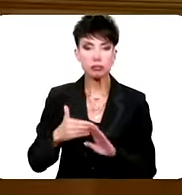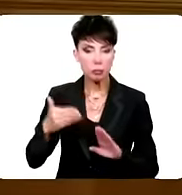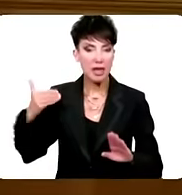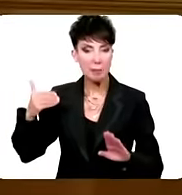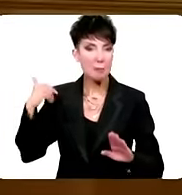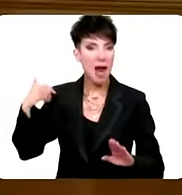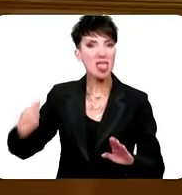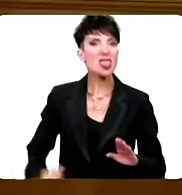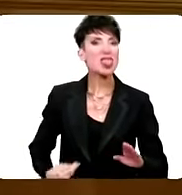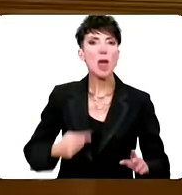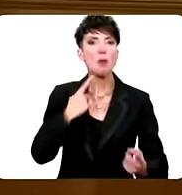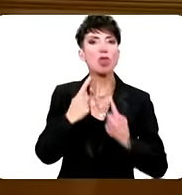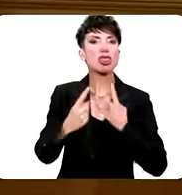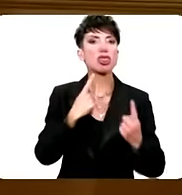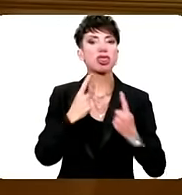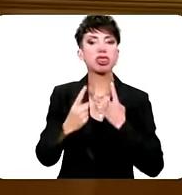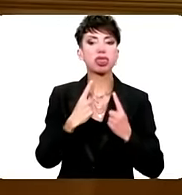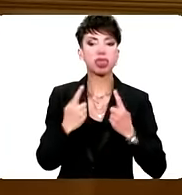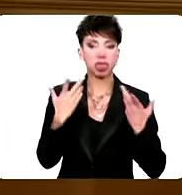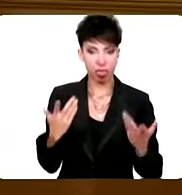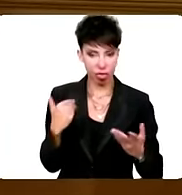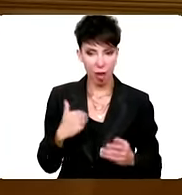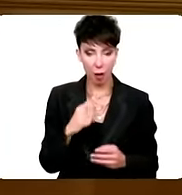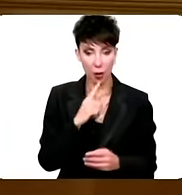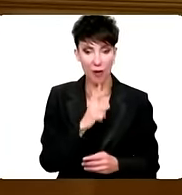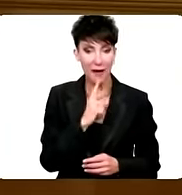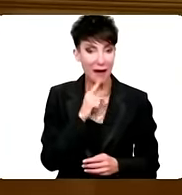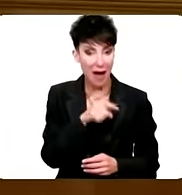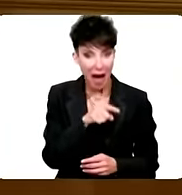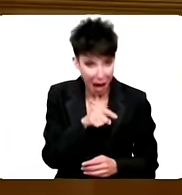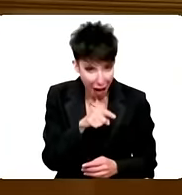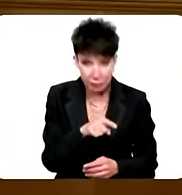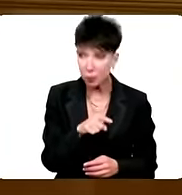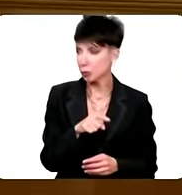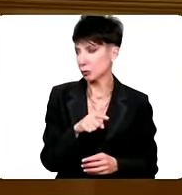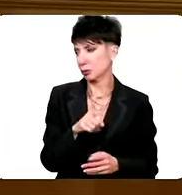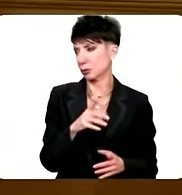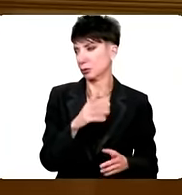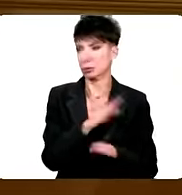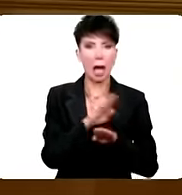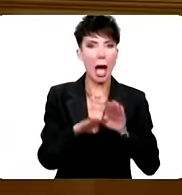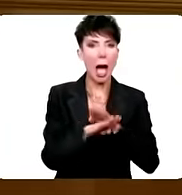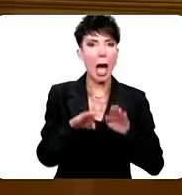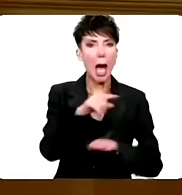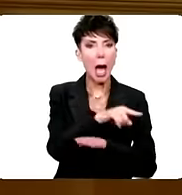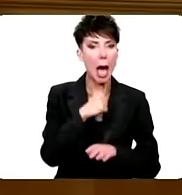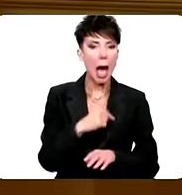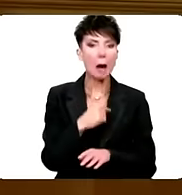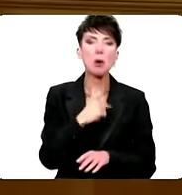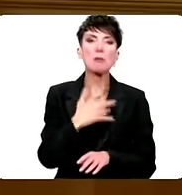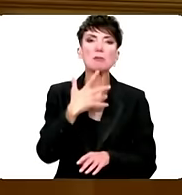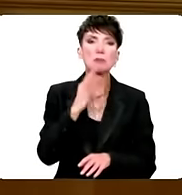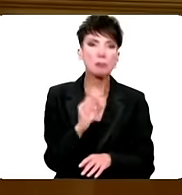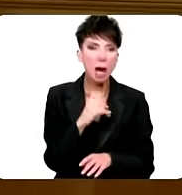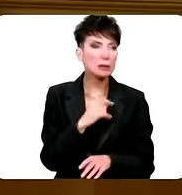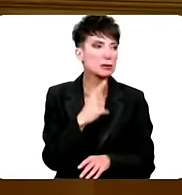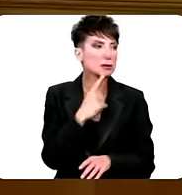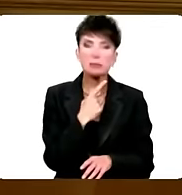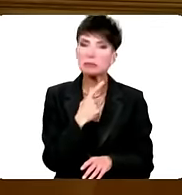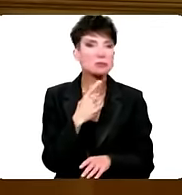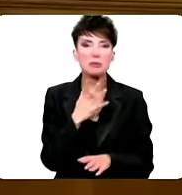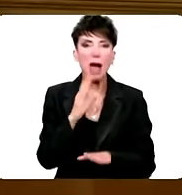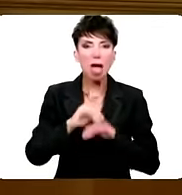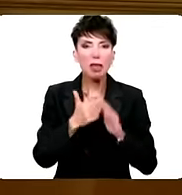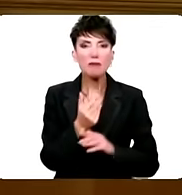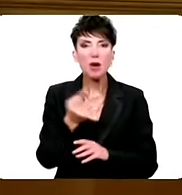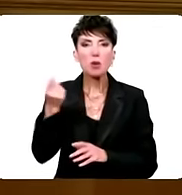το οποίο τελικά εν της πράγμαση αφορούσε πολύ λίγους συμπολίτες μας, συζητούσαμε ένα μήνα ώστε να μην υπήρχε τίποτα άλλο στην